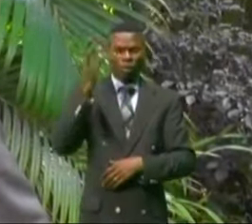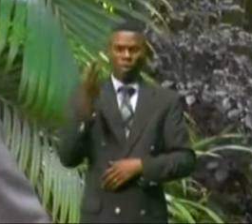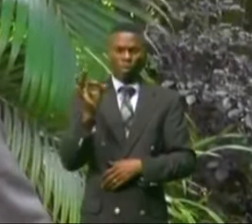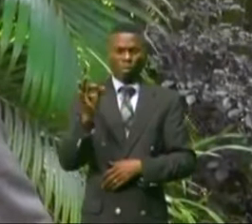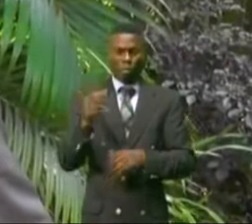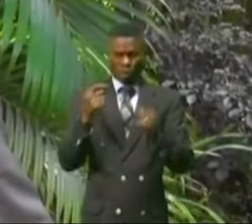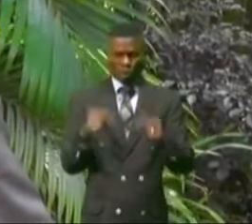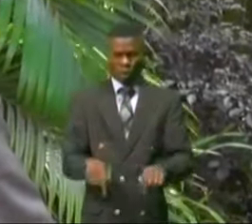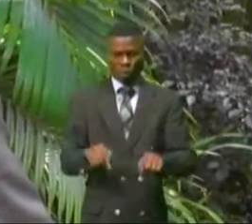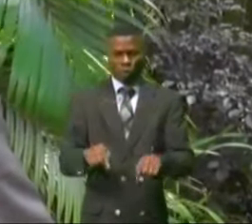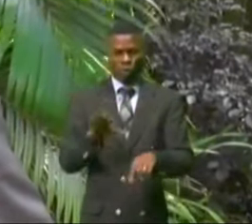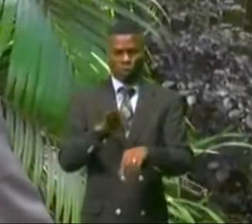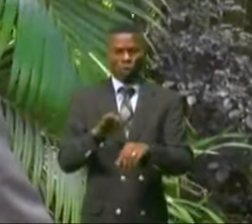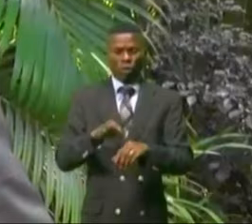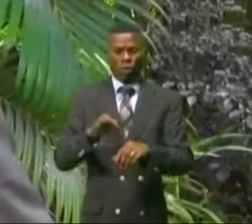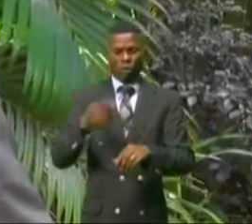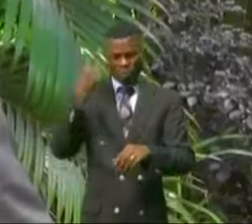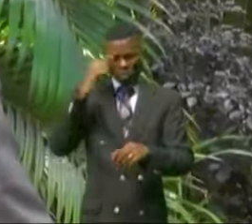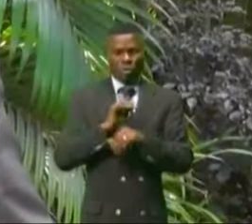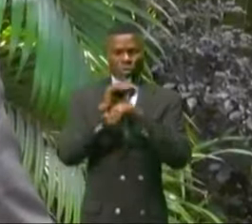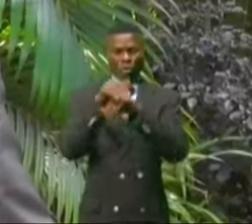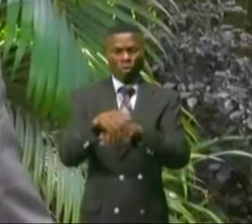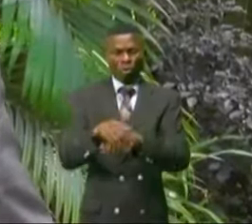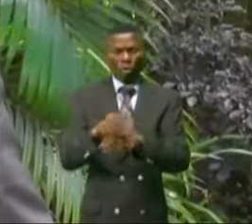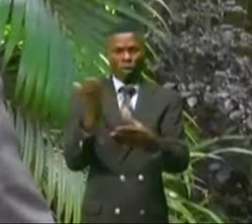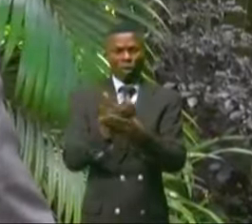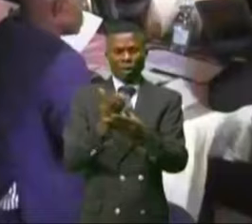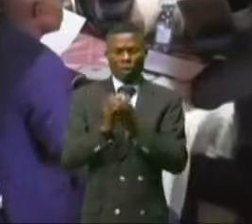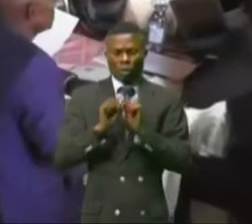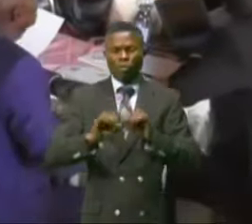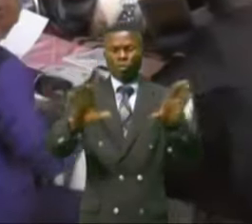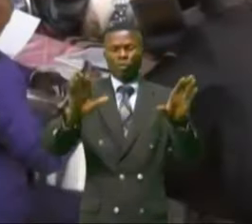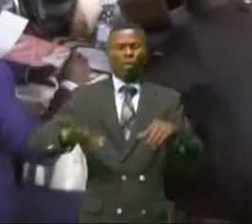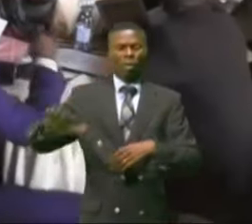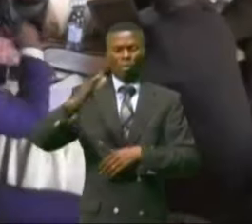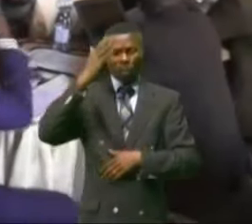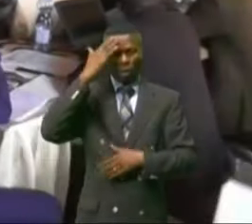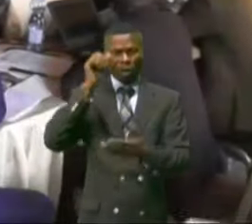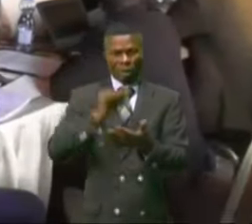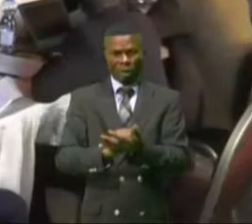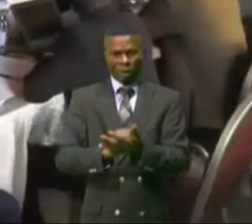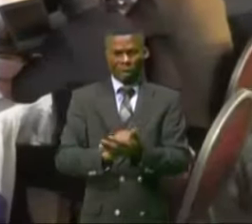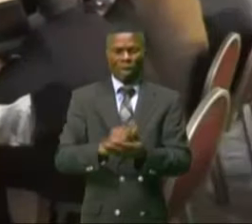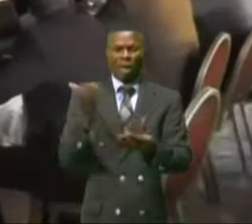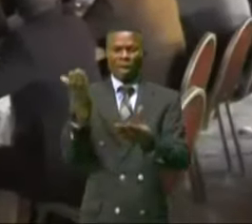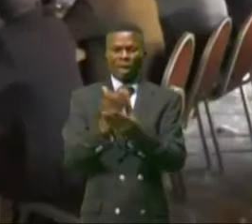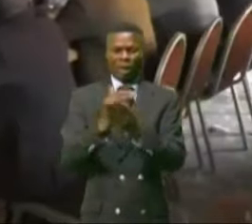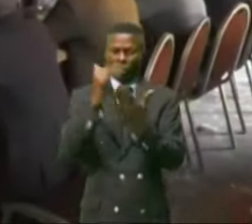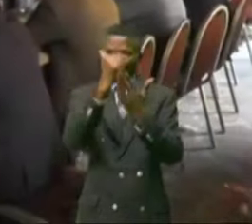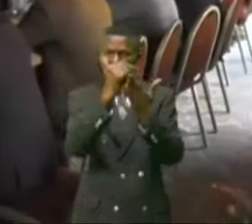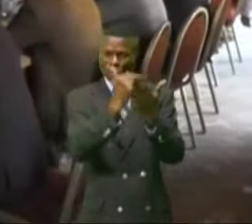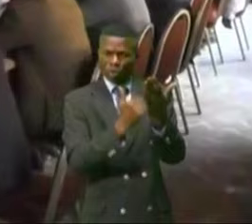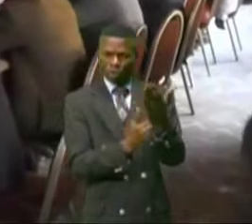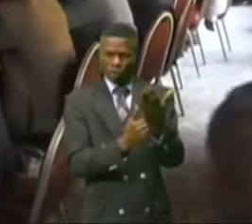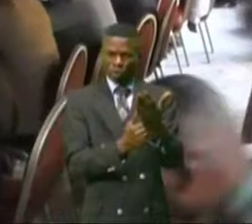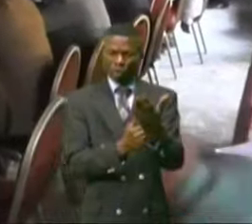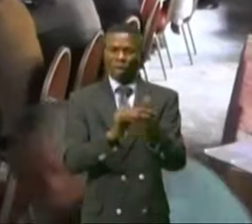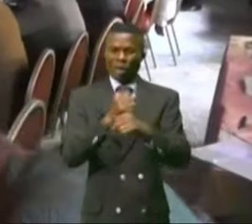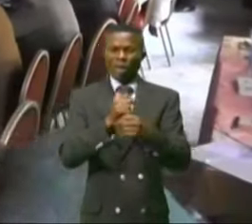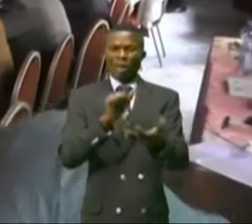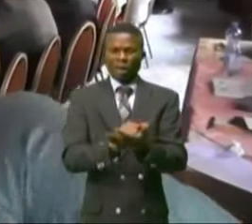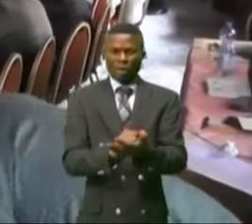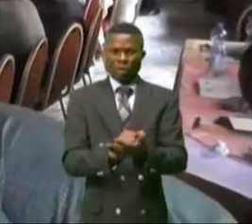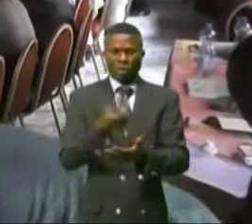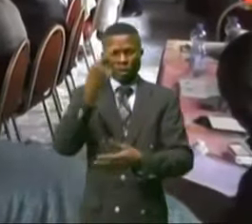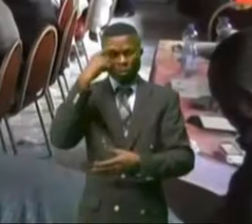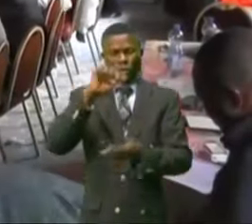c'est aujourd'hui l'occasion pour prendre un engagement pour que ce document soit connu. C'est une sorte de répertoire que nous allons constituer